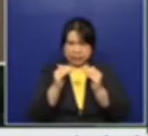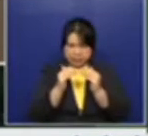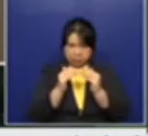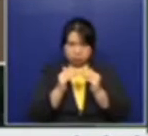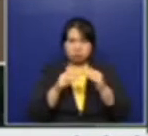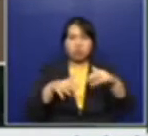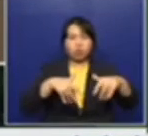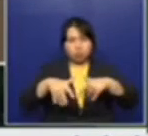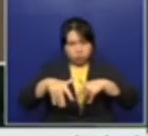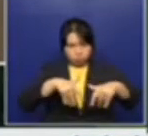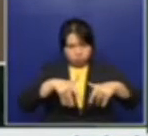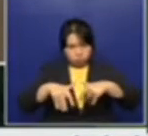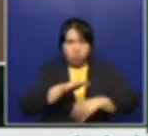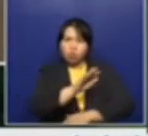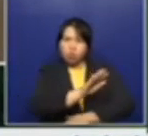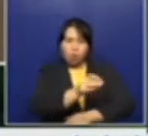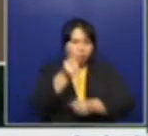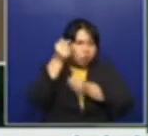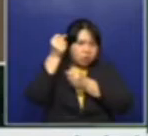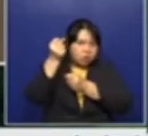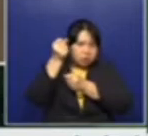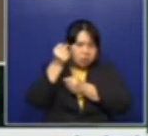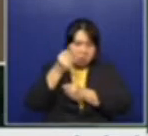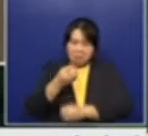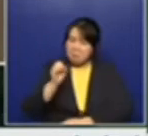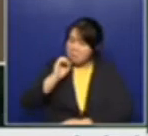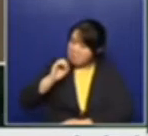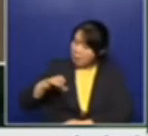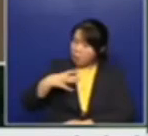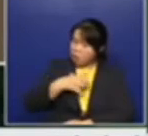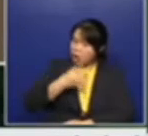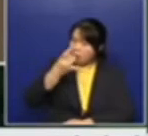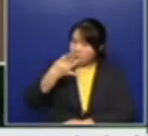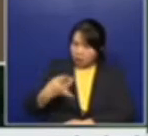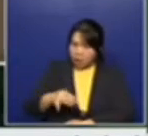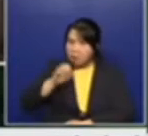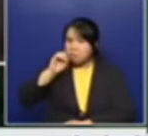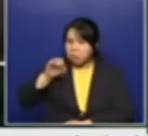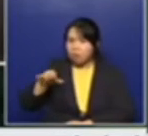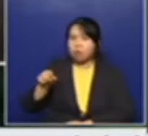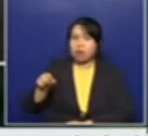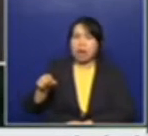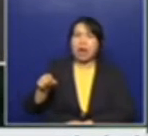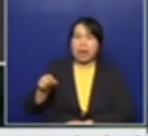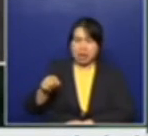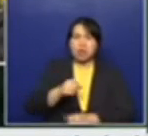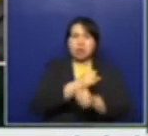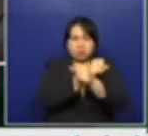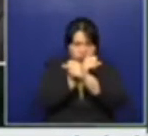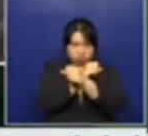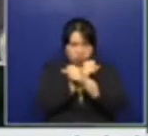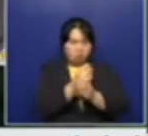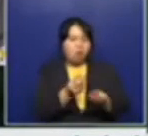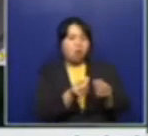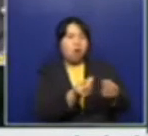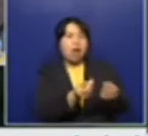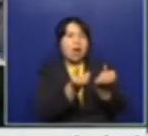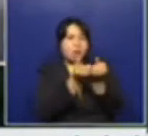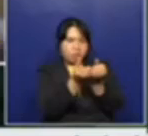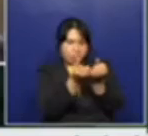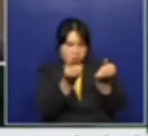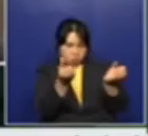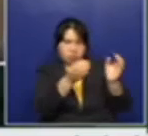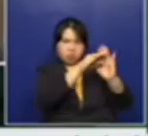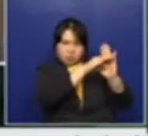าพในการที่จะชุมนุมหรือเสนอข้อเรียกร้องของเขานั้นต้องได้รับความคุ้มครองตามบทบัญญัติรัฐธรรมนูญทุกประ